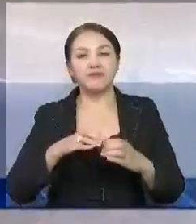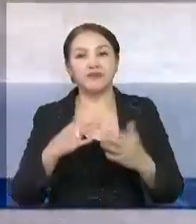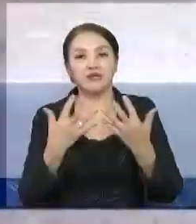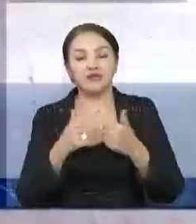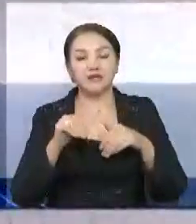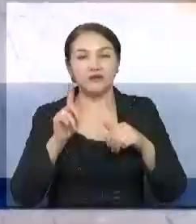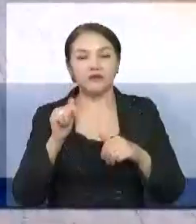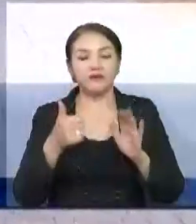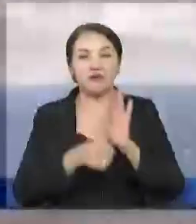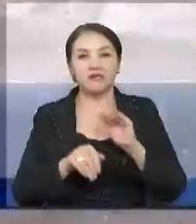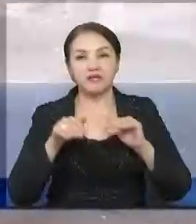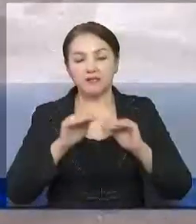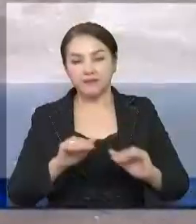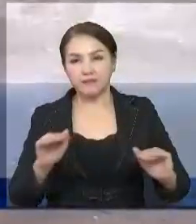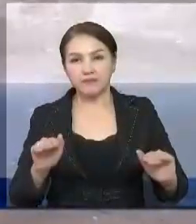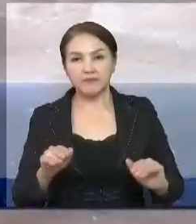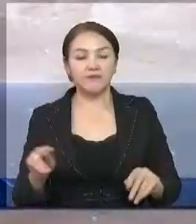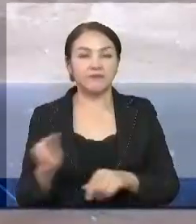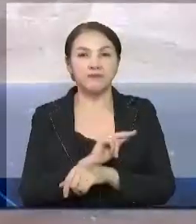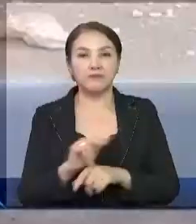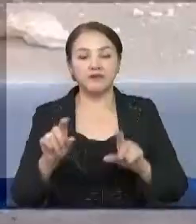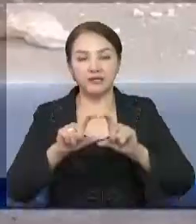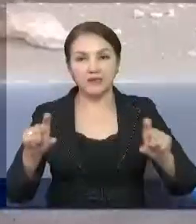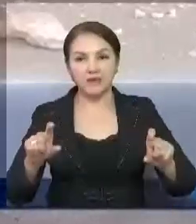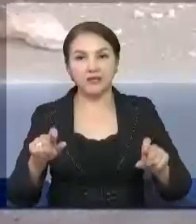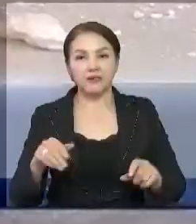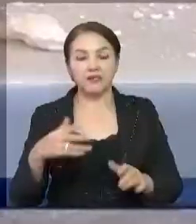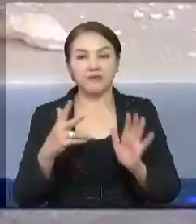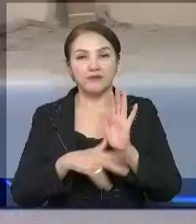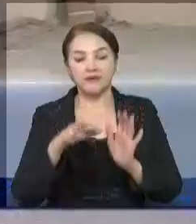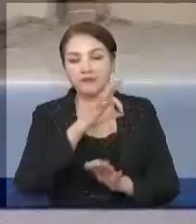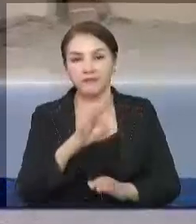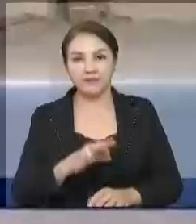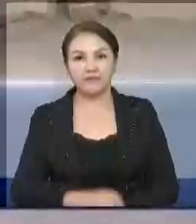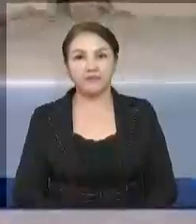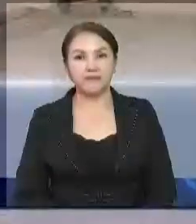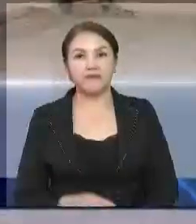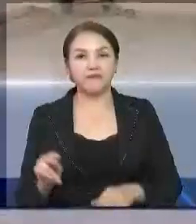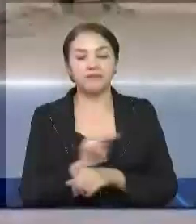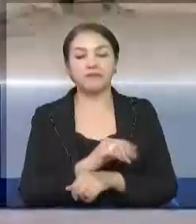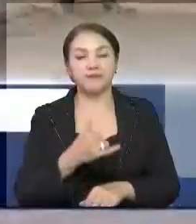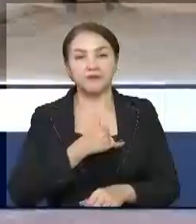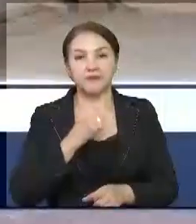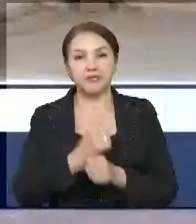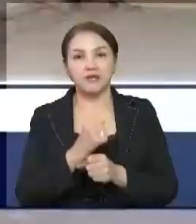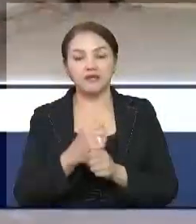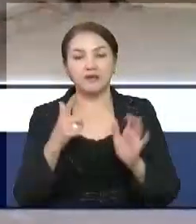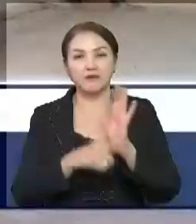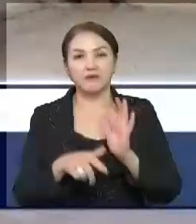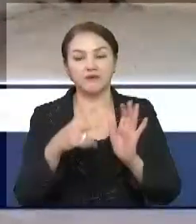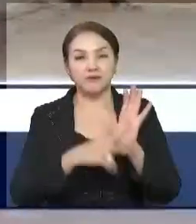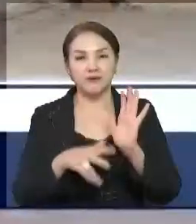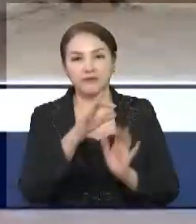на 160 воспитанников. Капитальный ремонт здания выполнен на 80%. Демонтаж у нас сделан